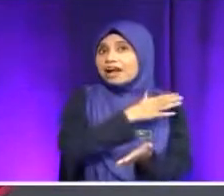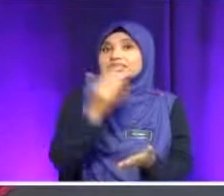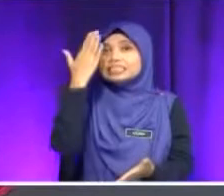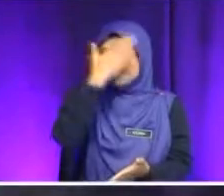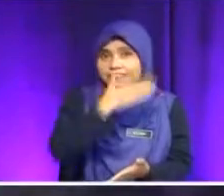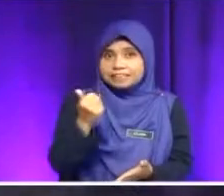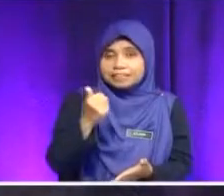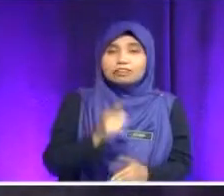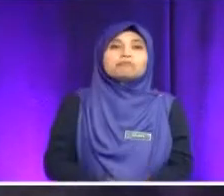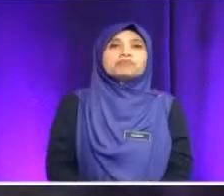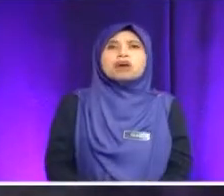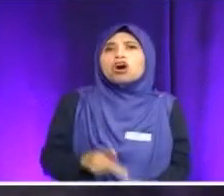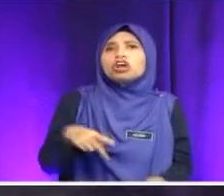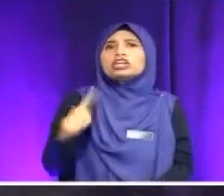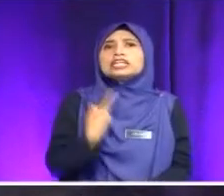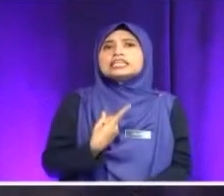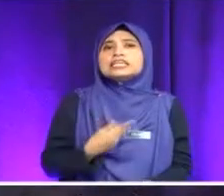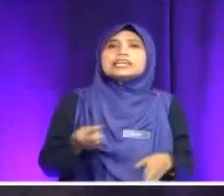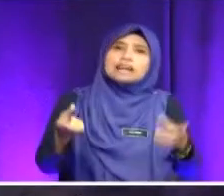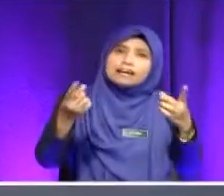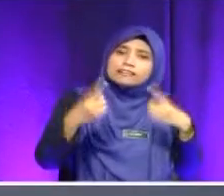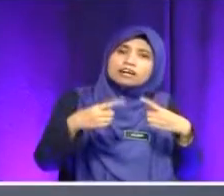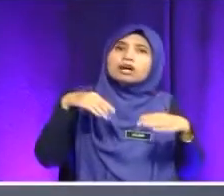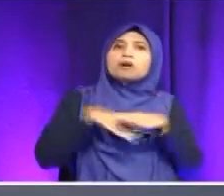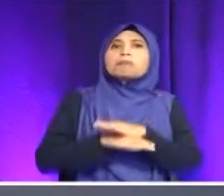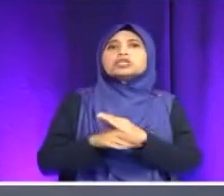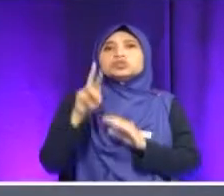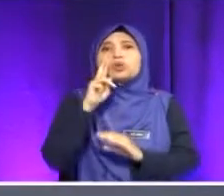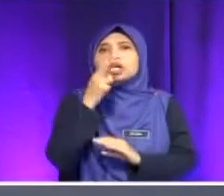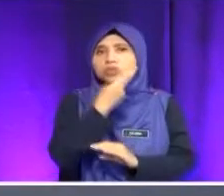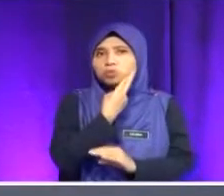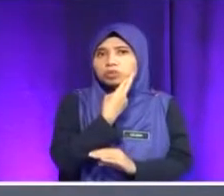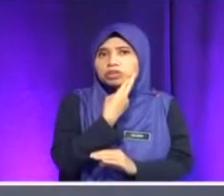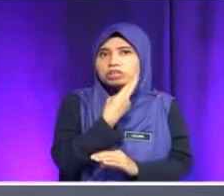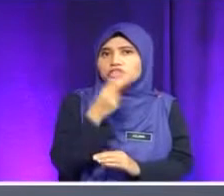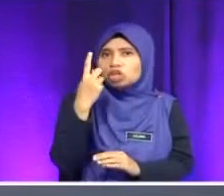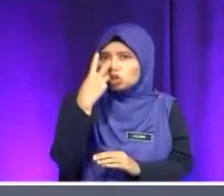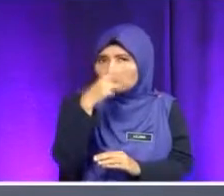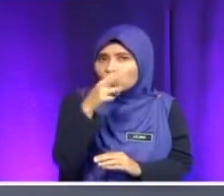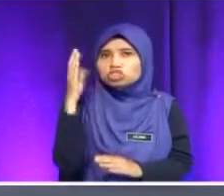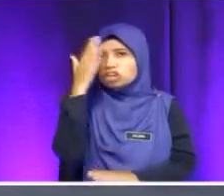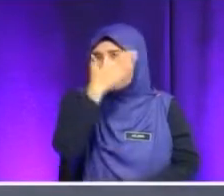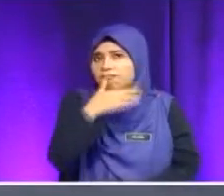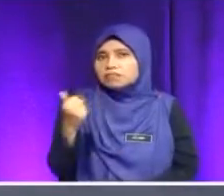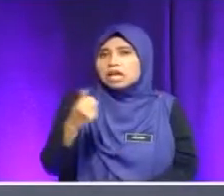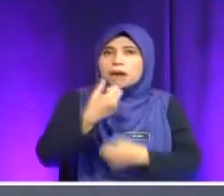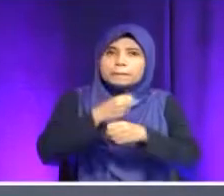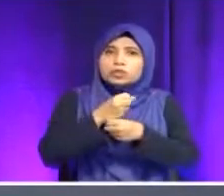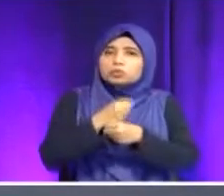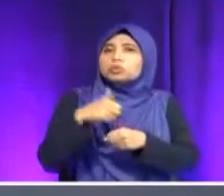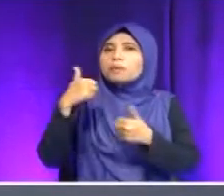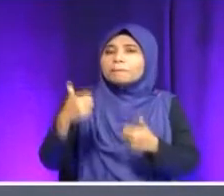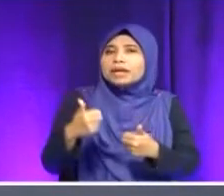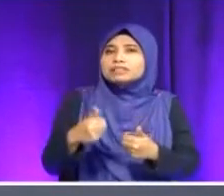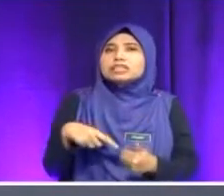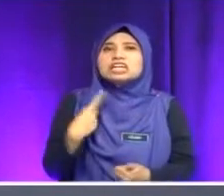situ jago begitu sebagai pelanggan kita bugil restore 6park kemah cantik Ratu dengan bentuk-bentuk yang benar ini gitulah